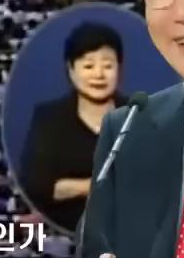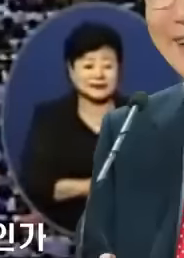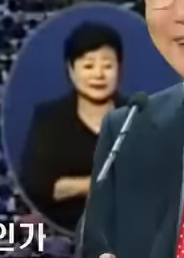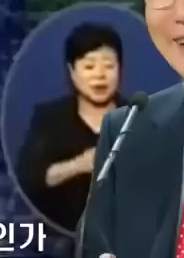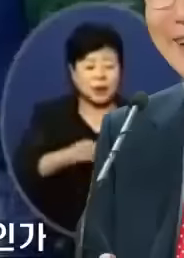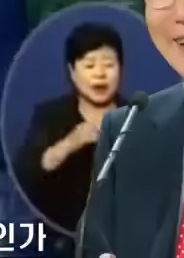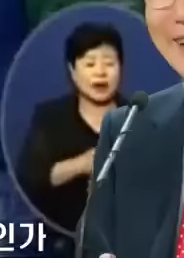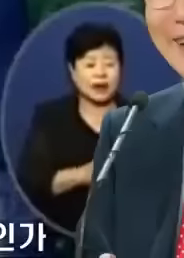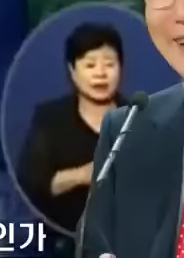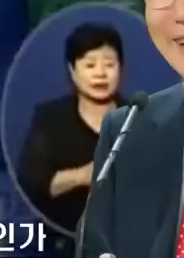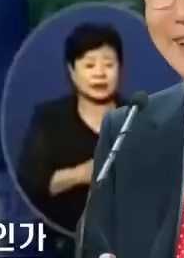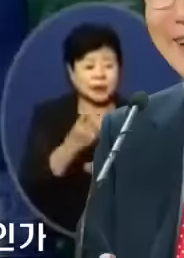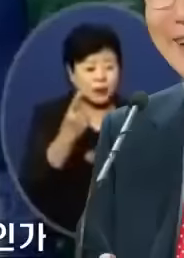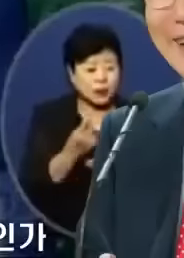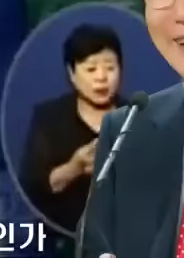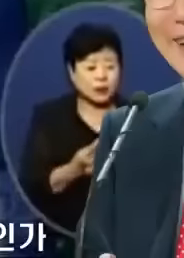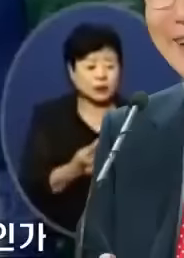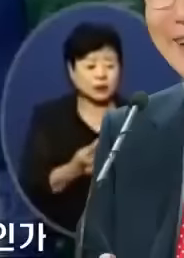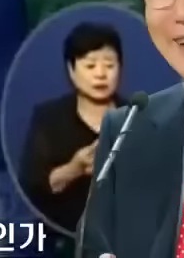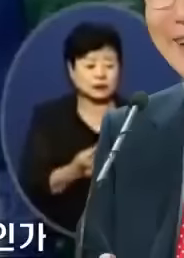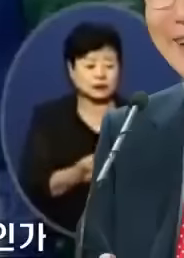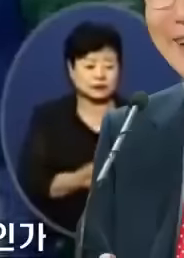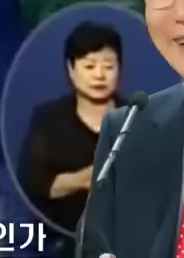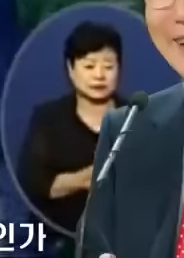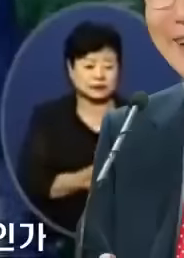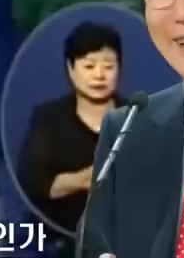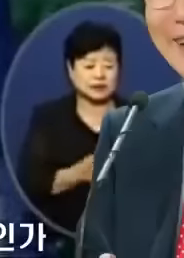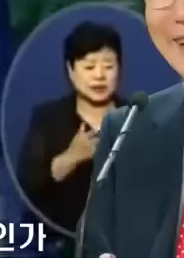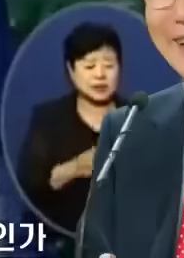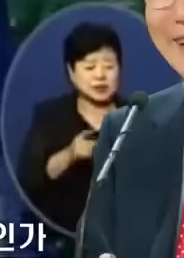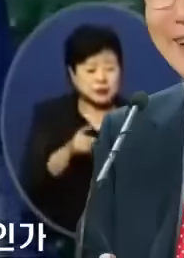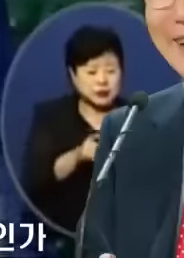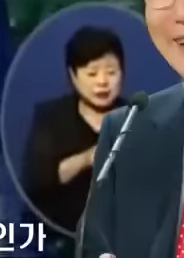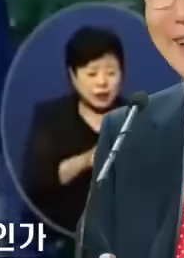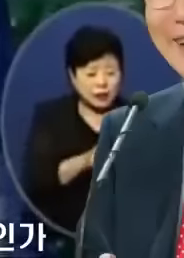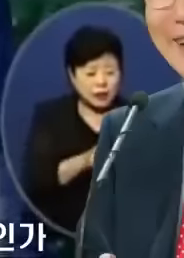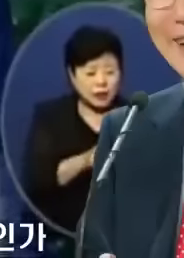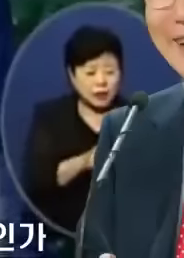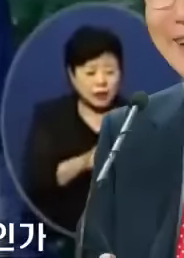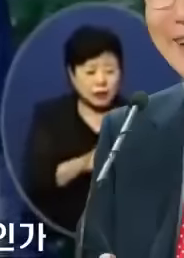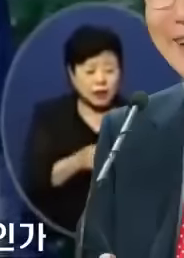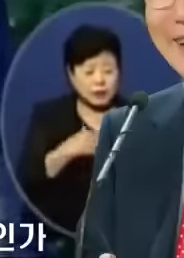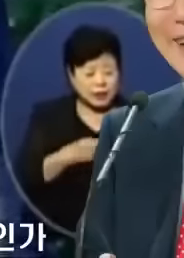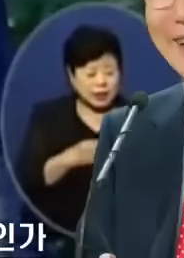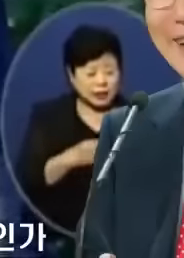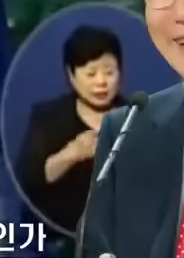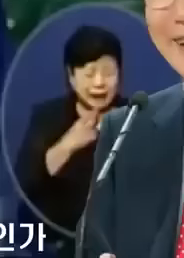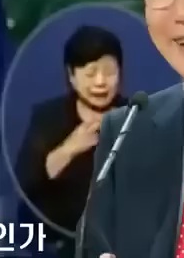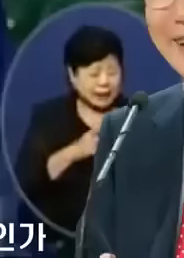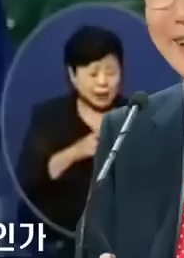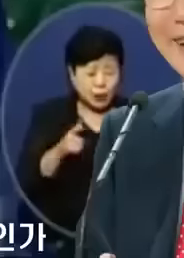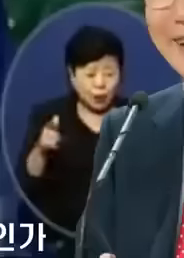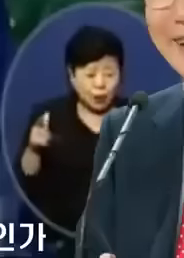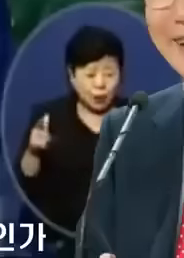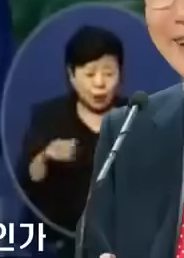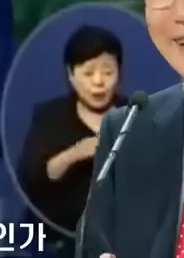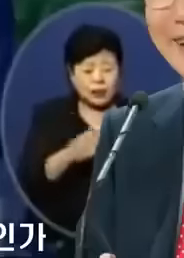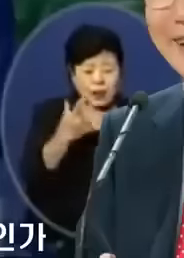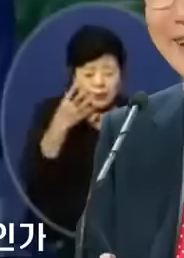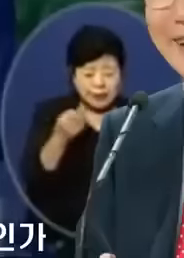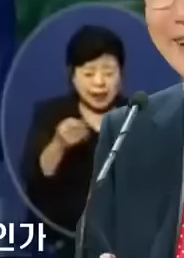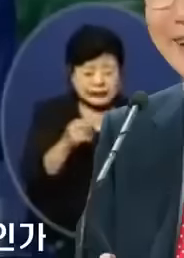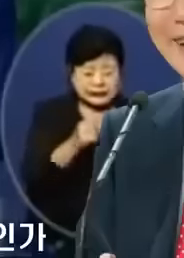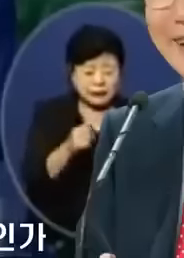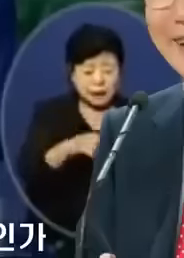우리에게 환난이 안 다가온다고 하는 것은 아닙니다. 예수 믿는다고 해서 평안한 길만 있는 것이 아니라 우리에게